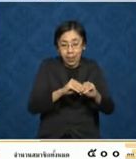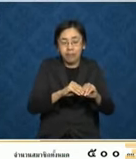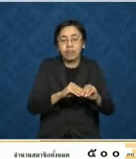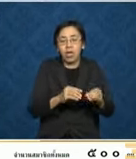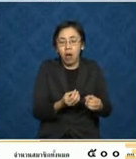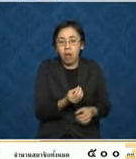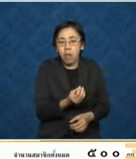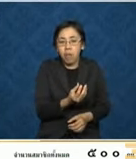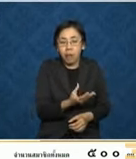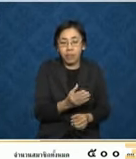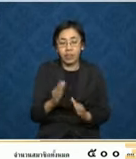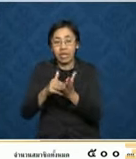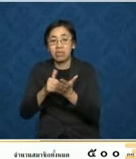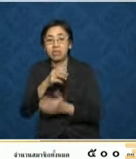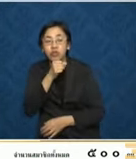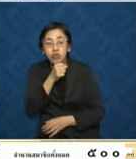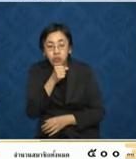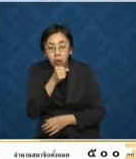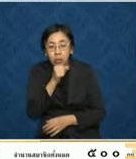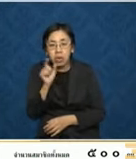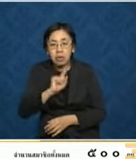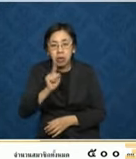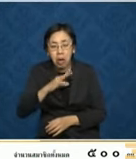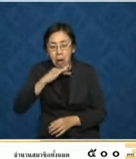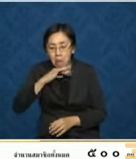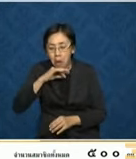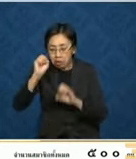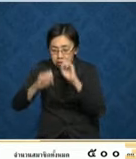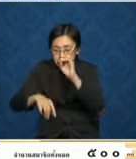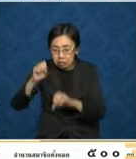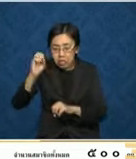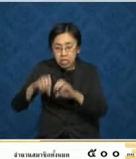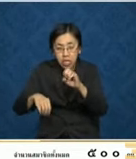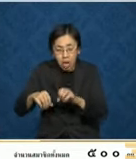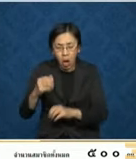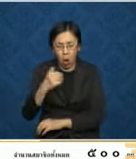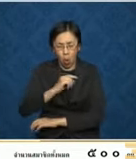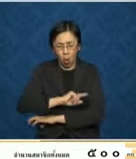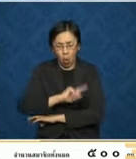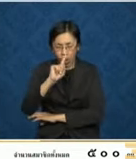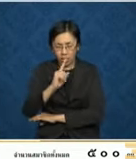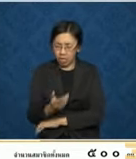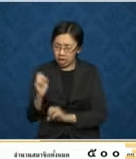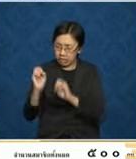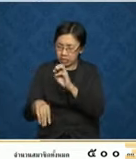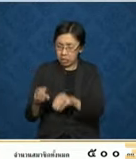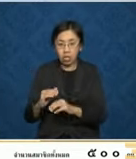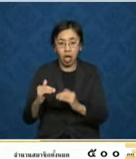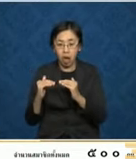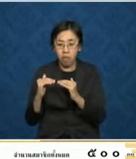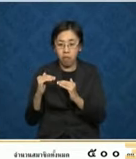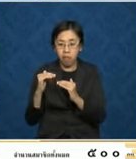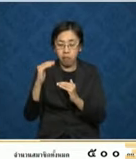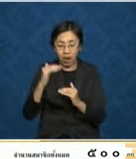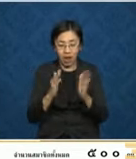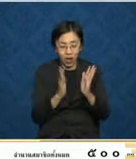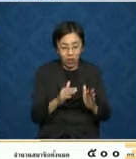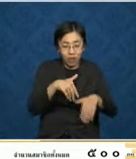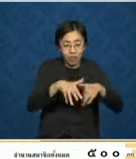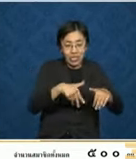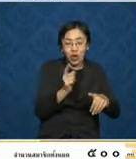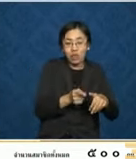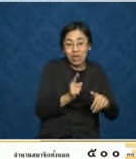ไปแต่แท่งสีส้มนะครับแทนปริมาณขยะมูลฝอยต่อวันนะครับพุ่งสูงขึ้นไม่สอดคล้องกับจำนวนประชาก